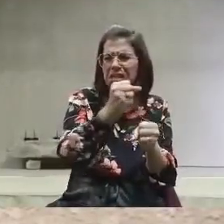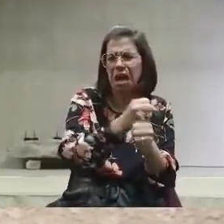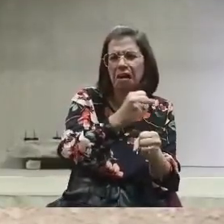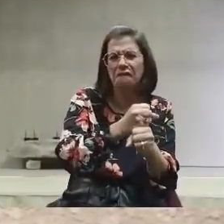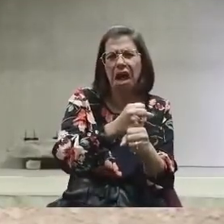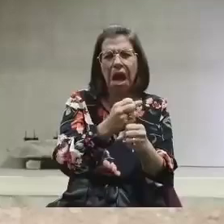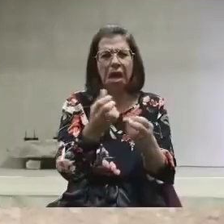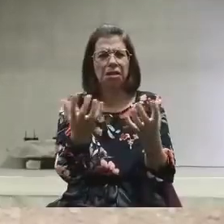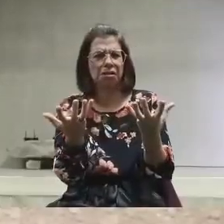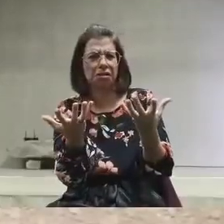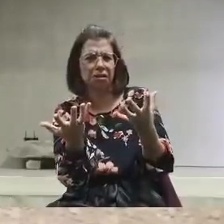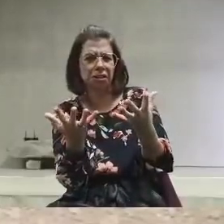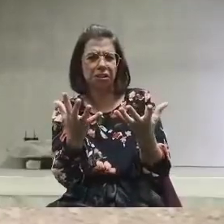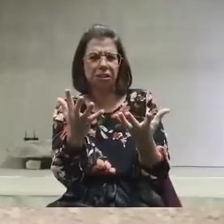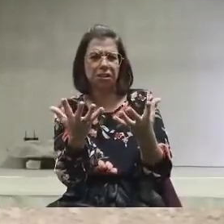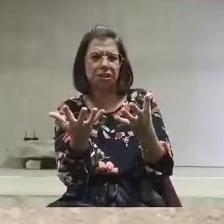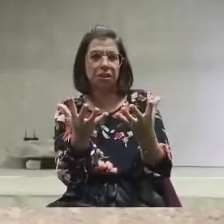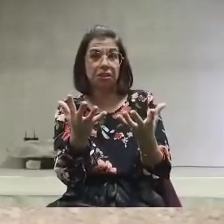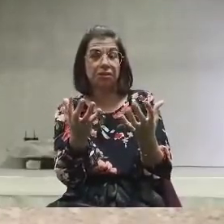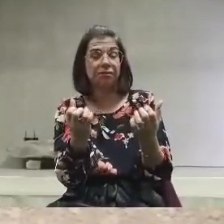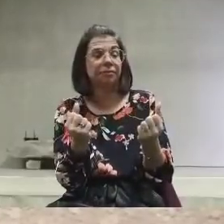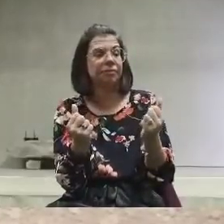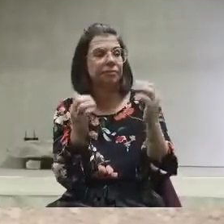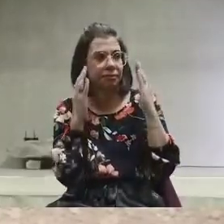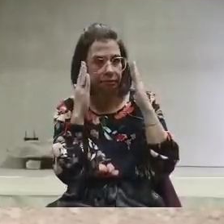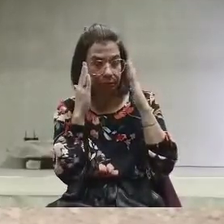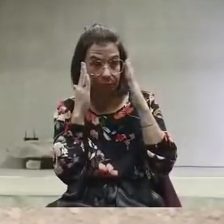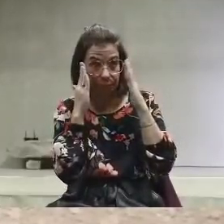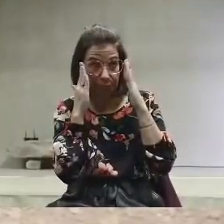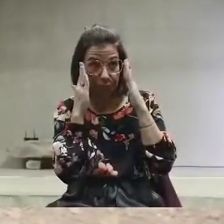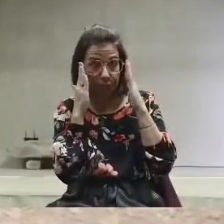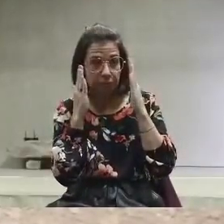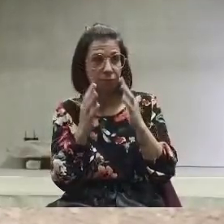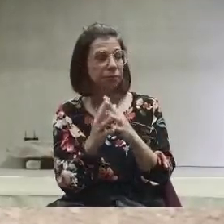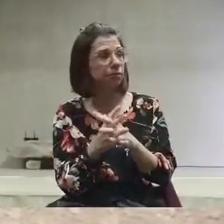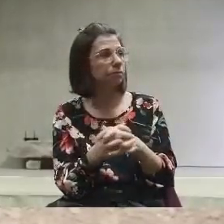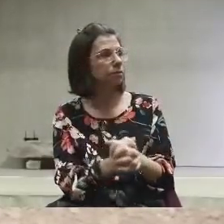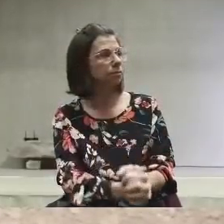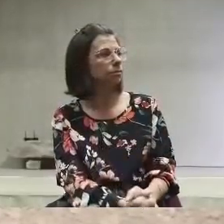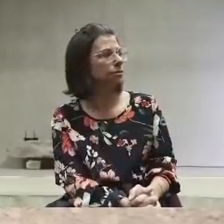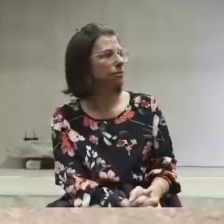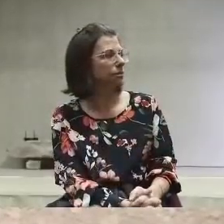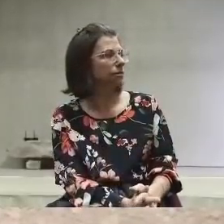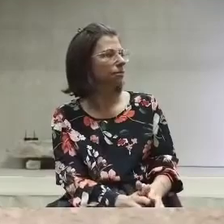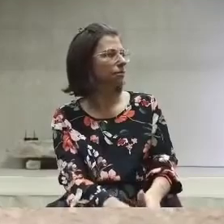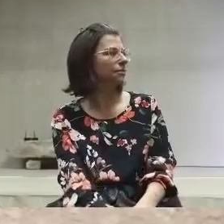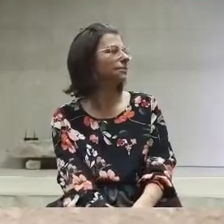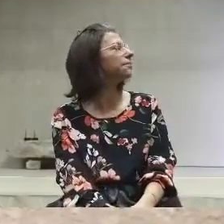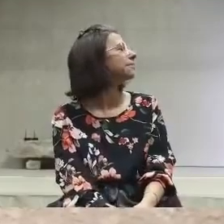es fonctionnaire? Ah, il y a quelqu'un qui a dit, j'ai réussi mon concours, ah, je suis fonctionnaire.